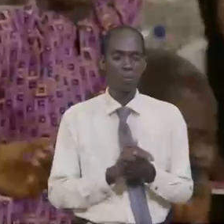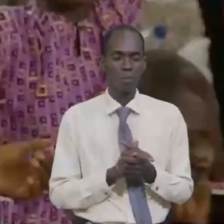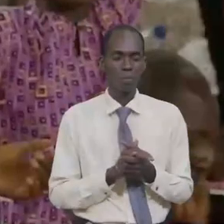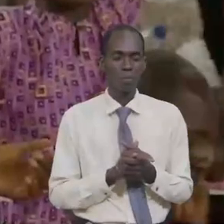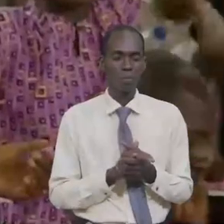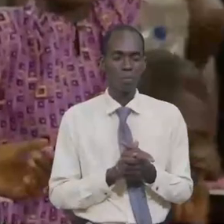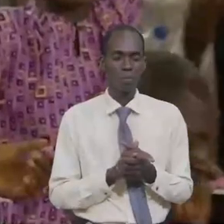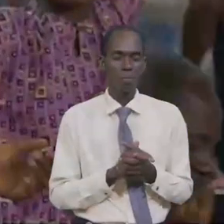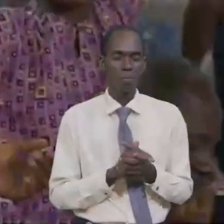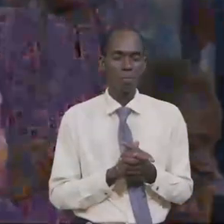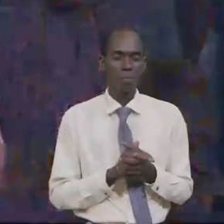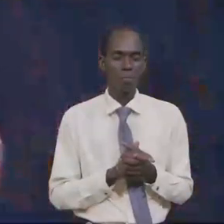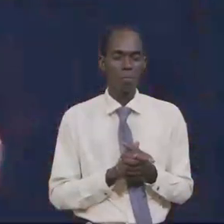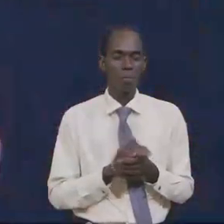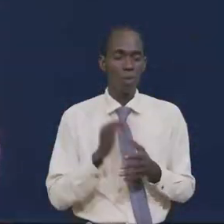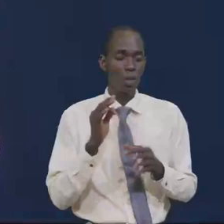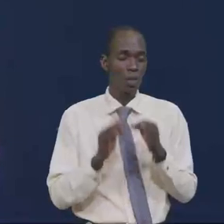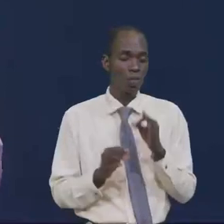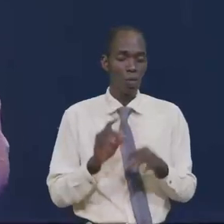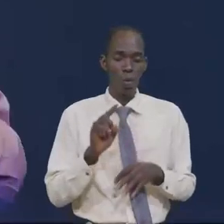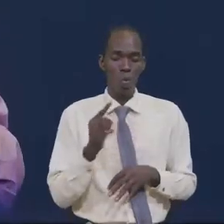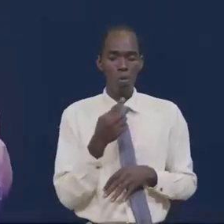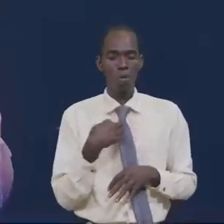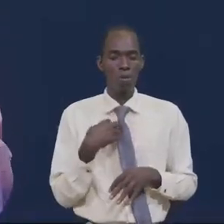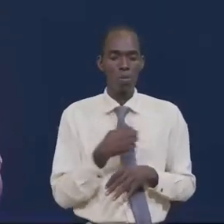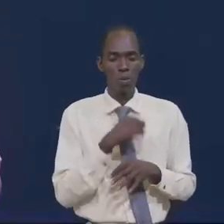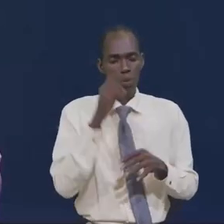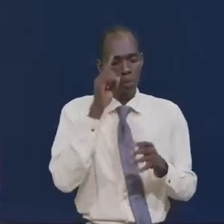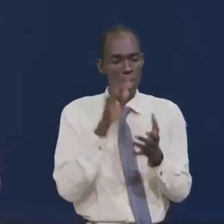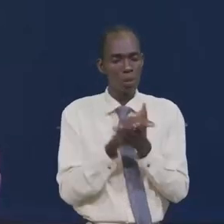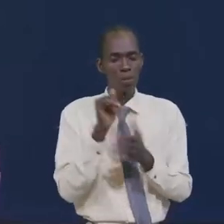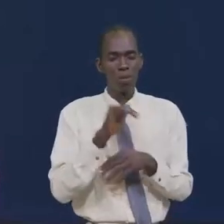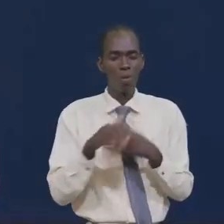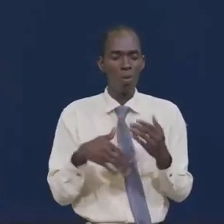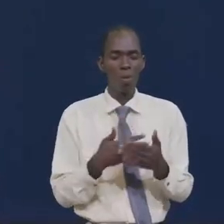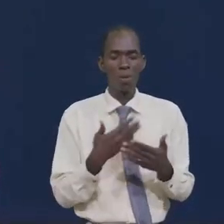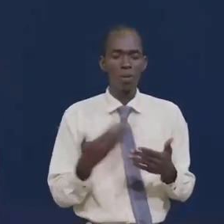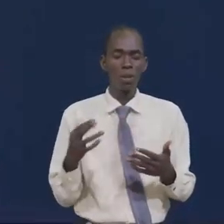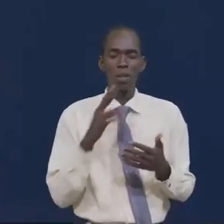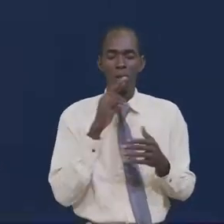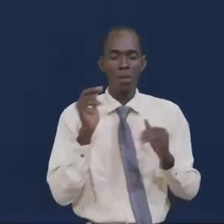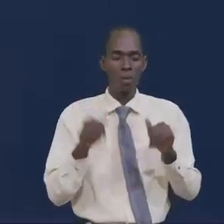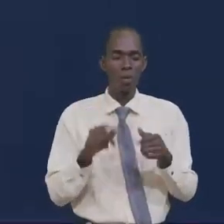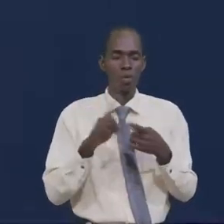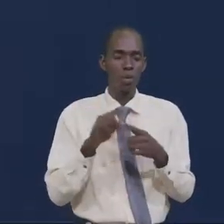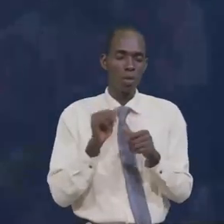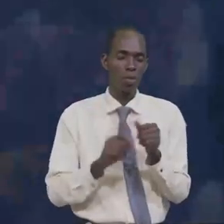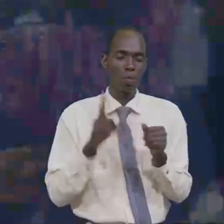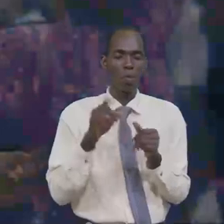si nous croyons seulement tout est possible à tous ceux qui croient